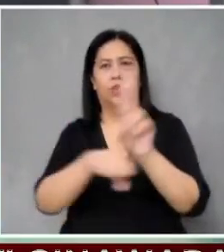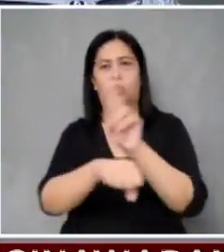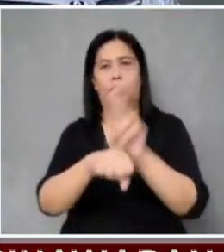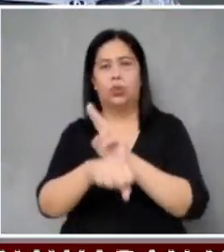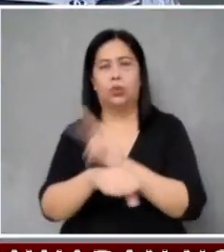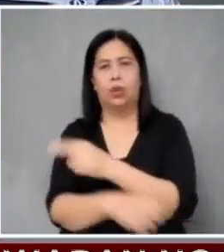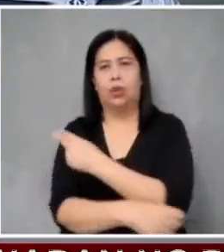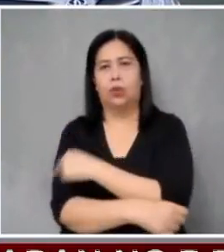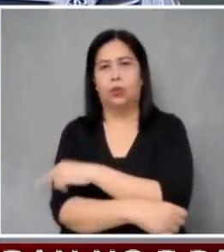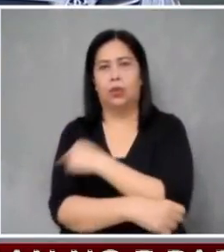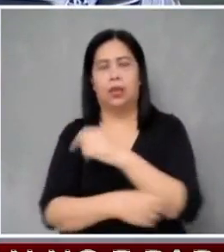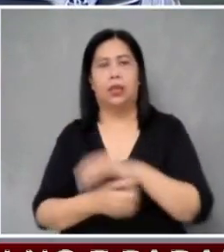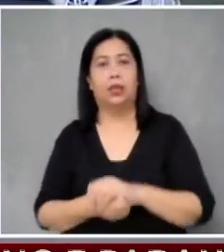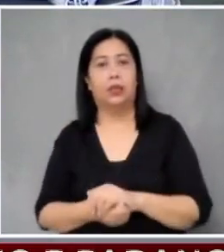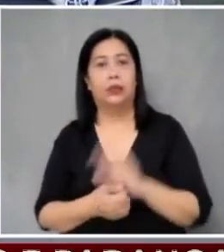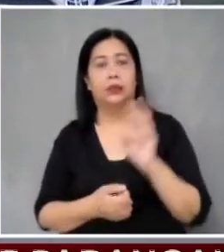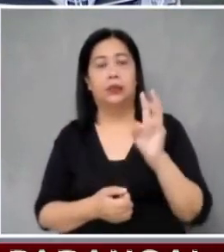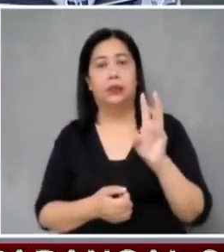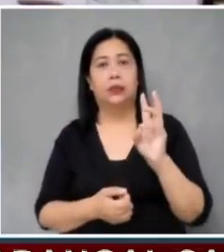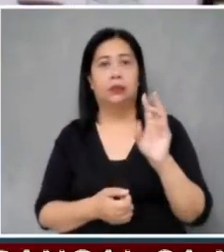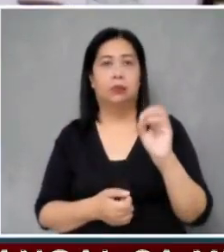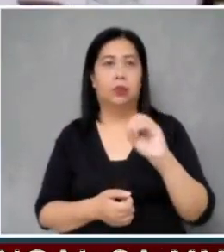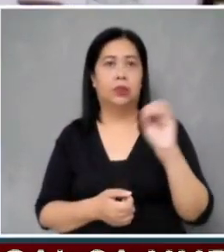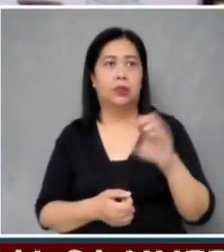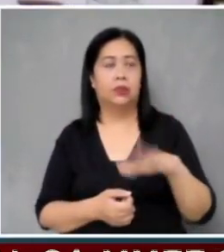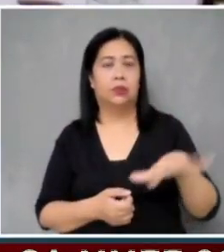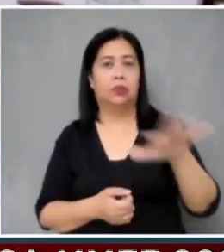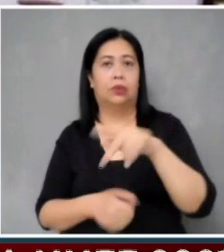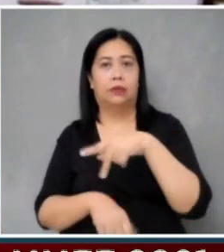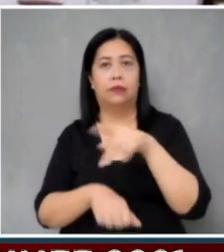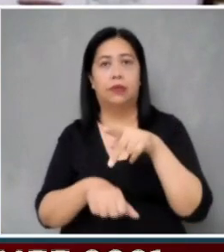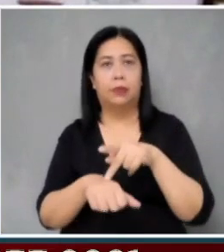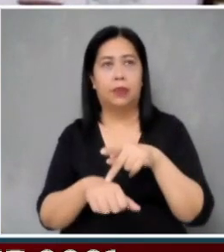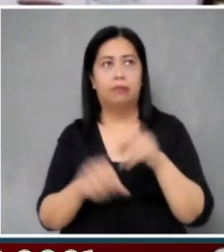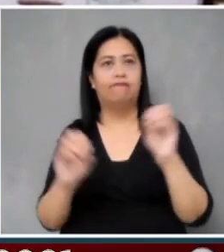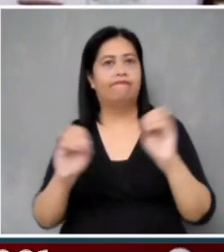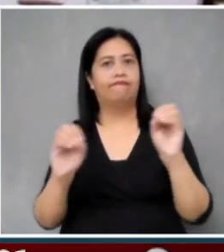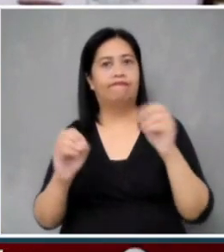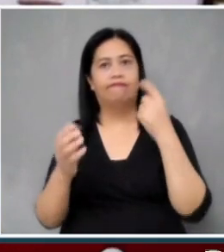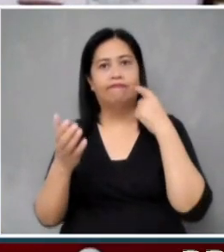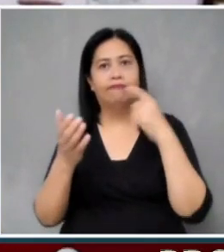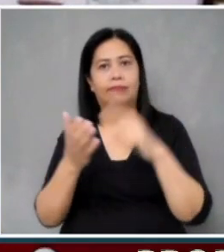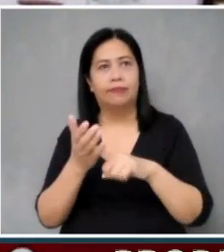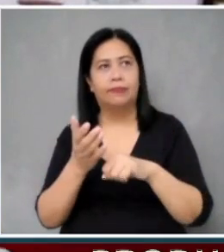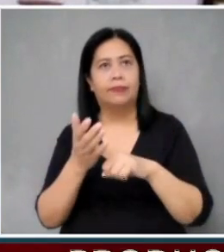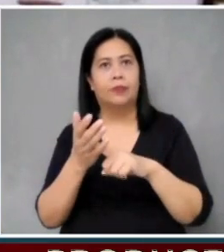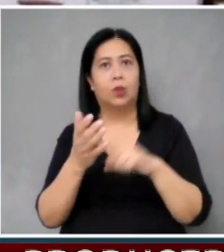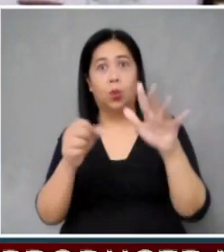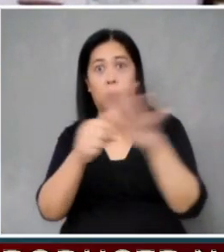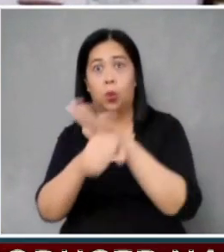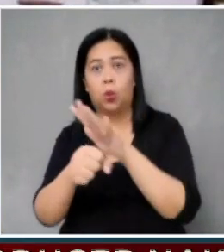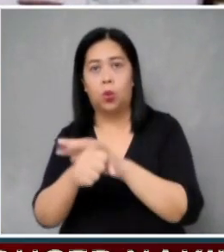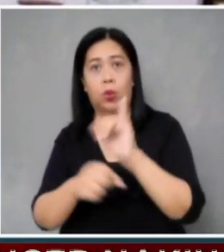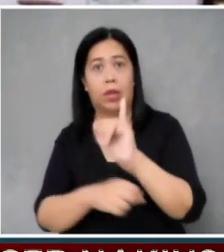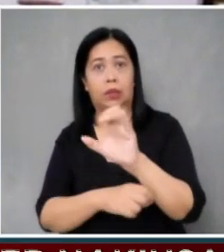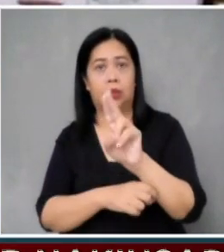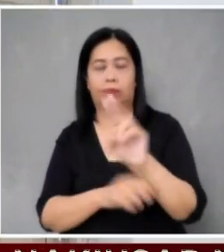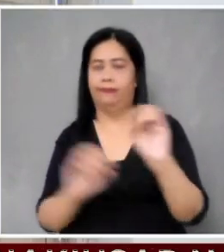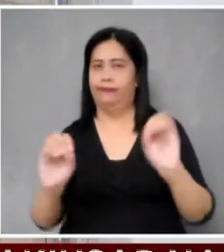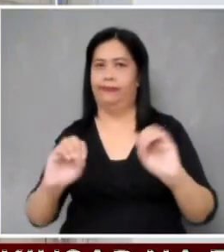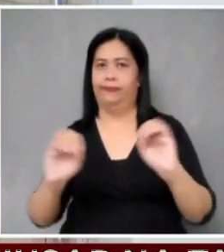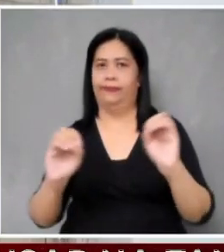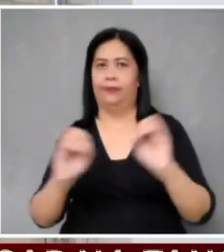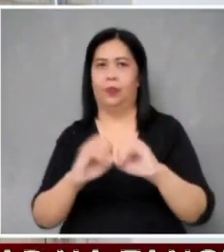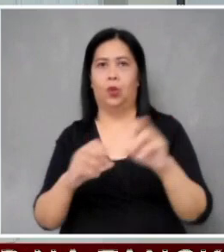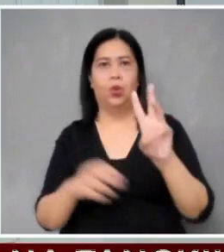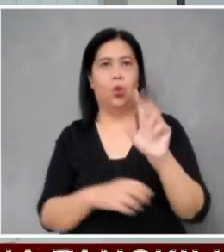16% utilization of our beds all over the country. Wala pa rin tayong nakikita po na napupunuman na ICU or di kaya ay mga ward beds.